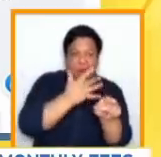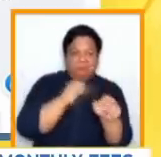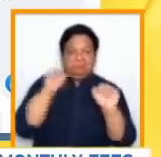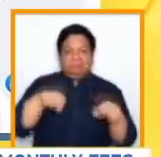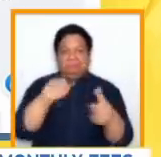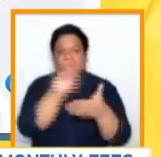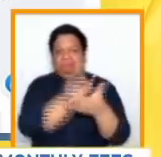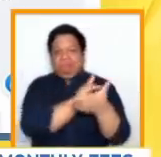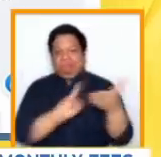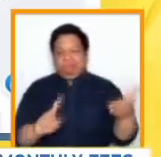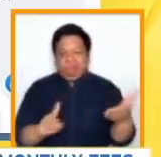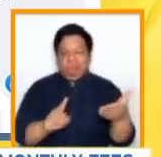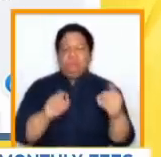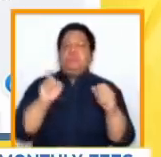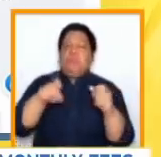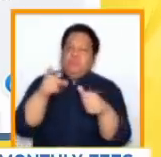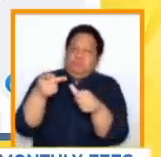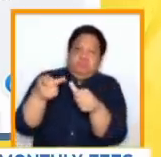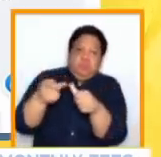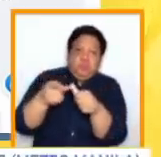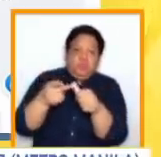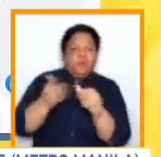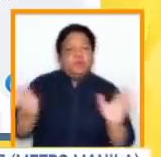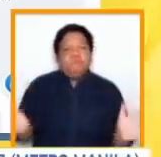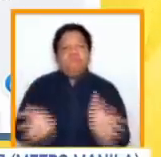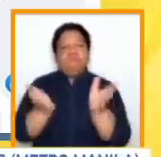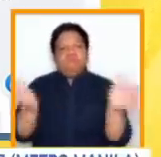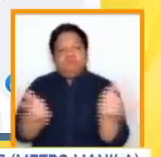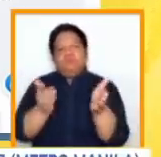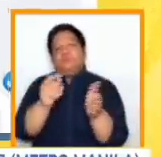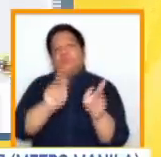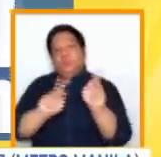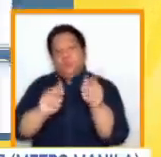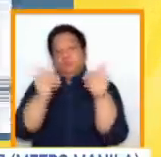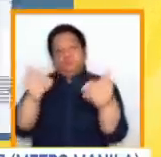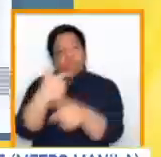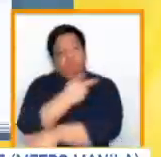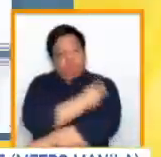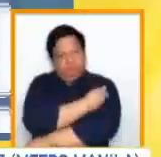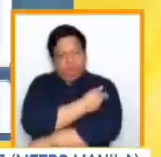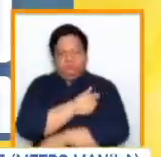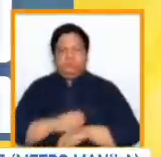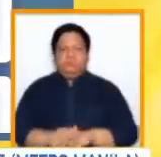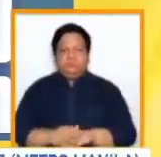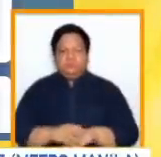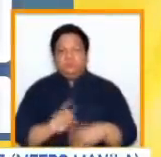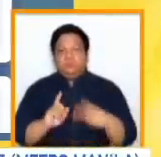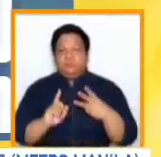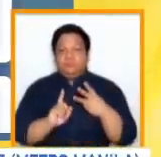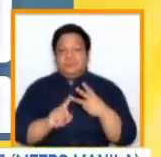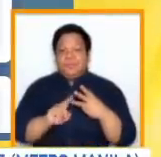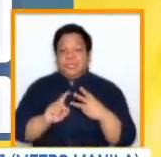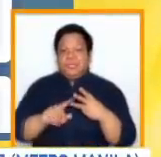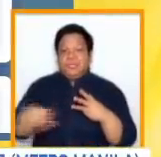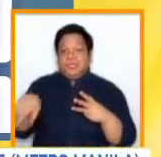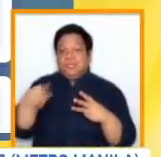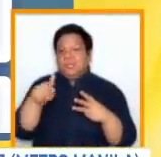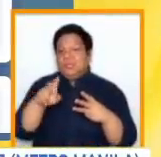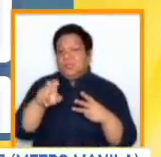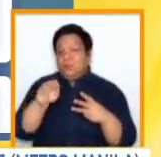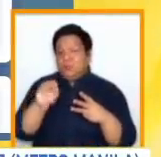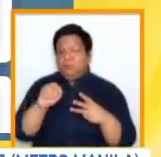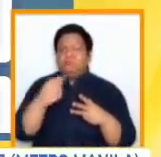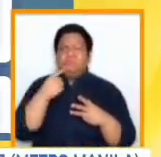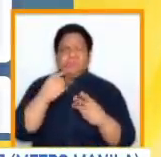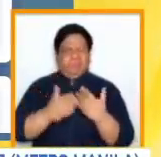daw dapat ang paghikayat sa iba na magpabakuna na. Hirit naman ni Kino Mendez ang daling gumawa ng Peking